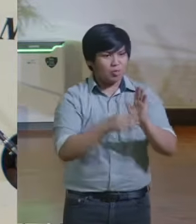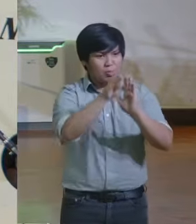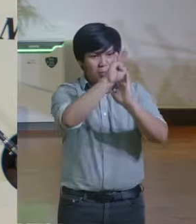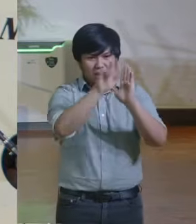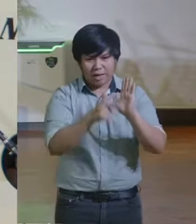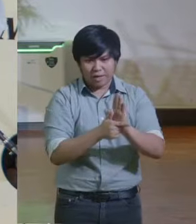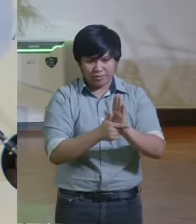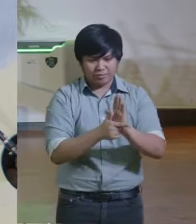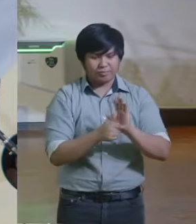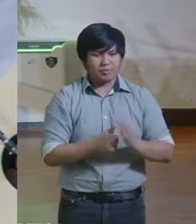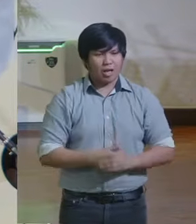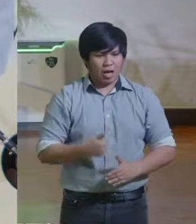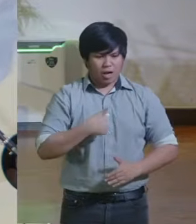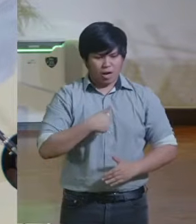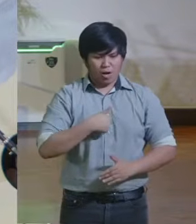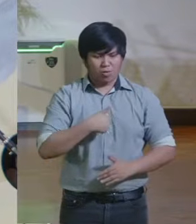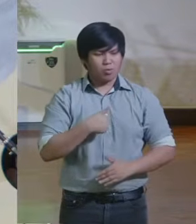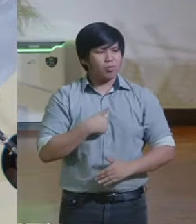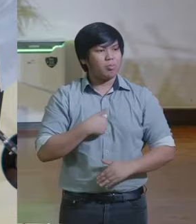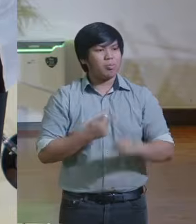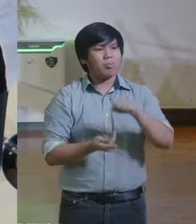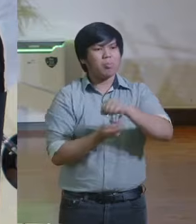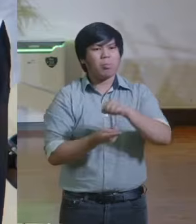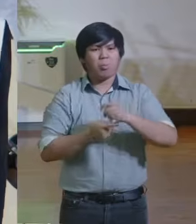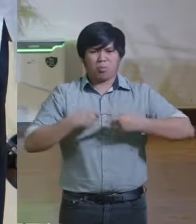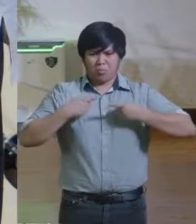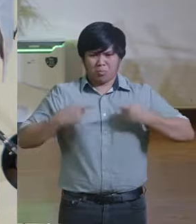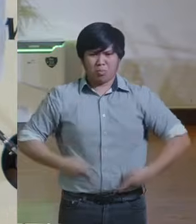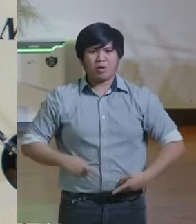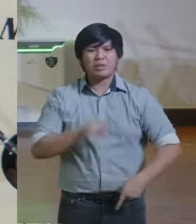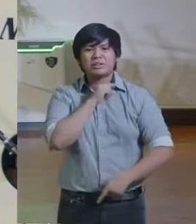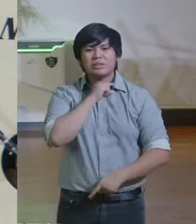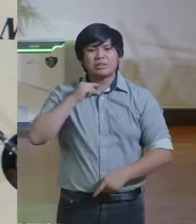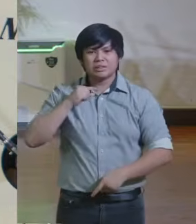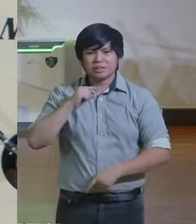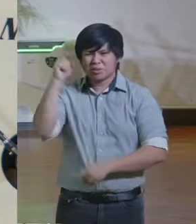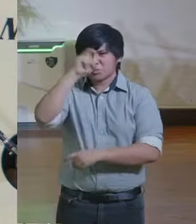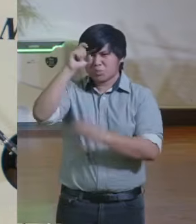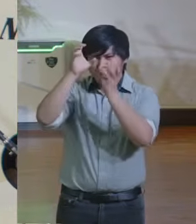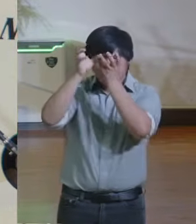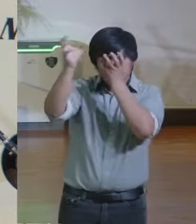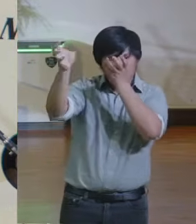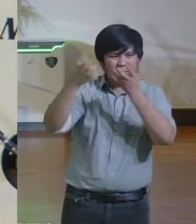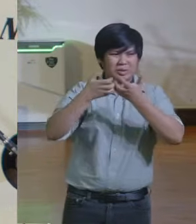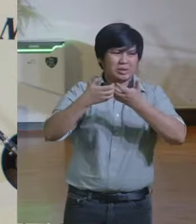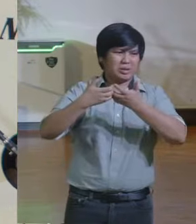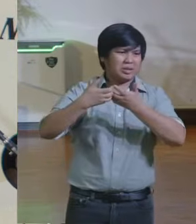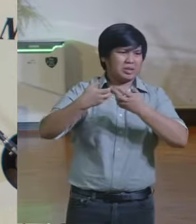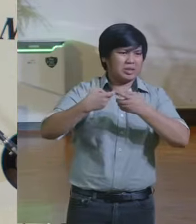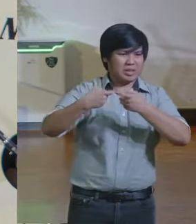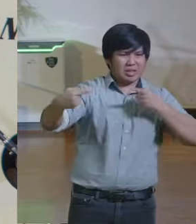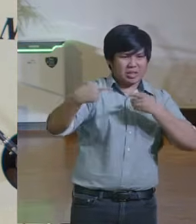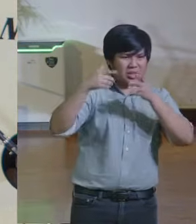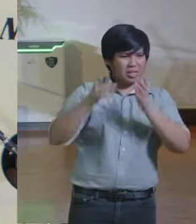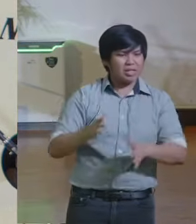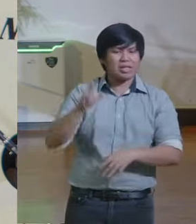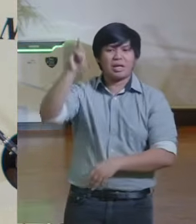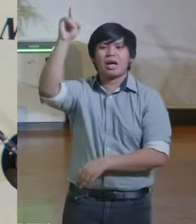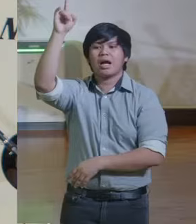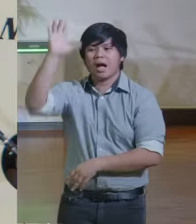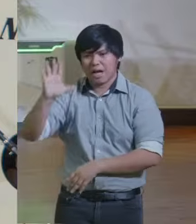niya ay Pharisaism. He was a Pharisee. Siya ang kalaban ng iglesia ng